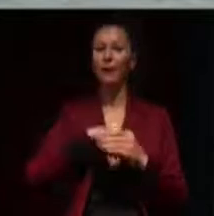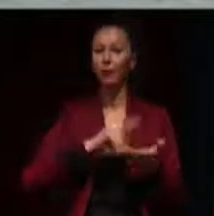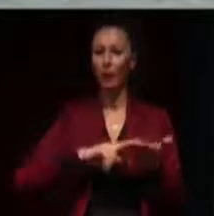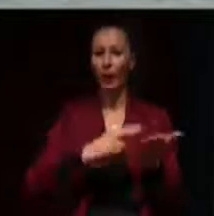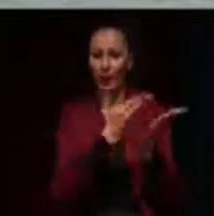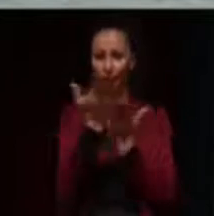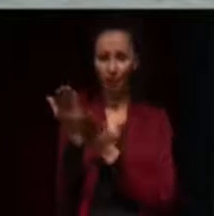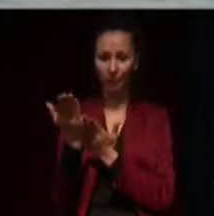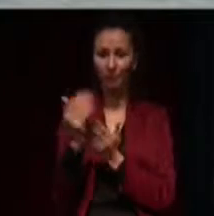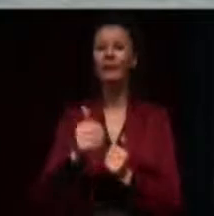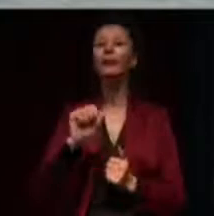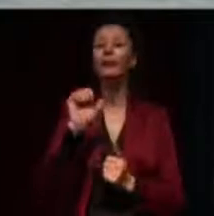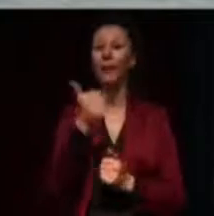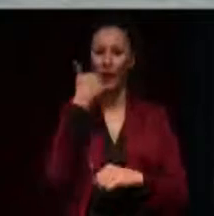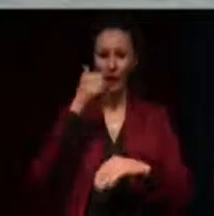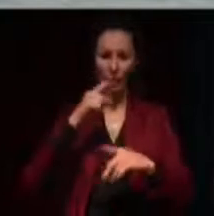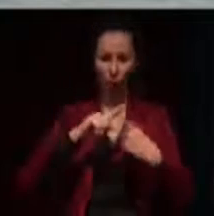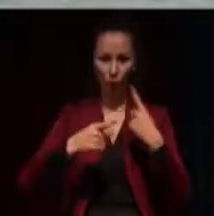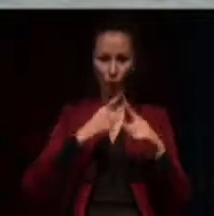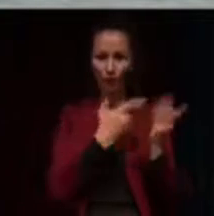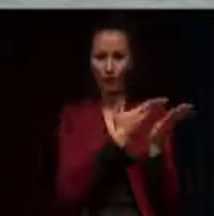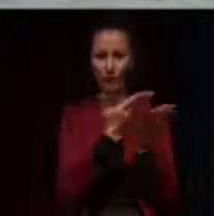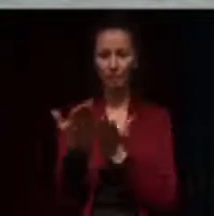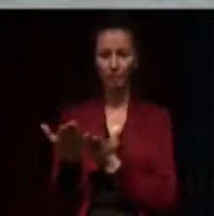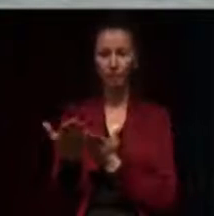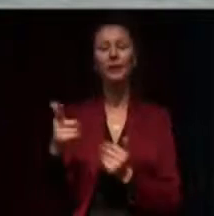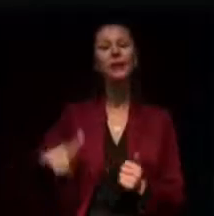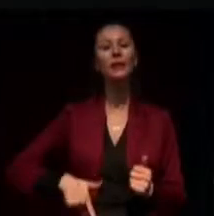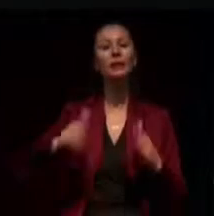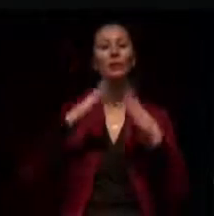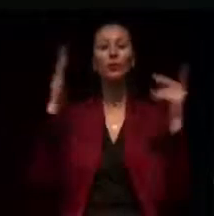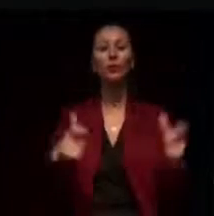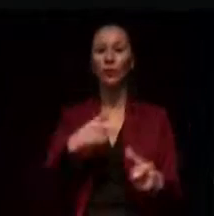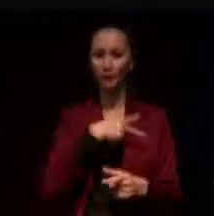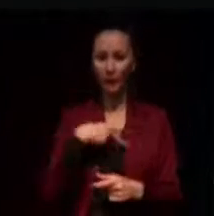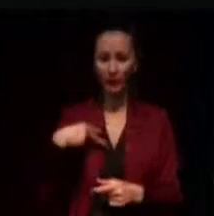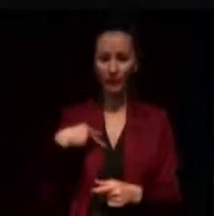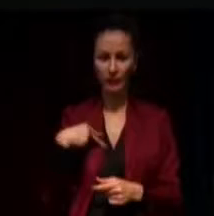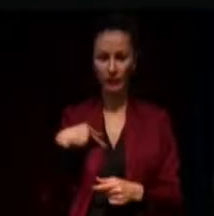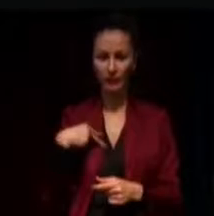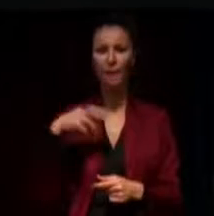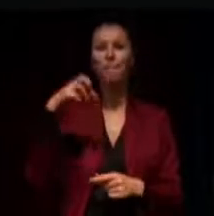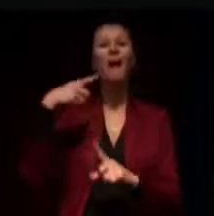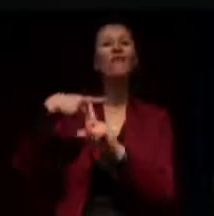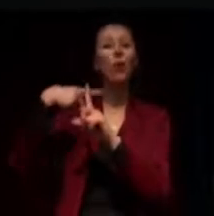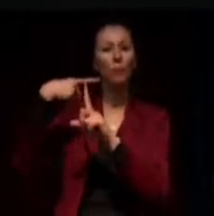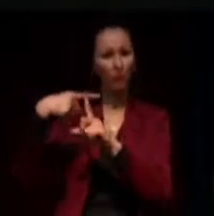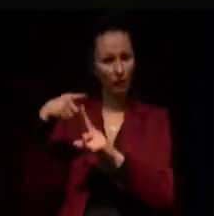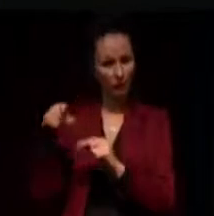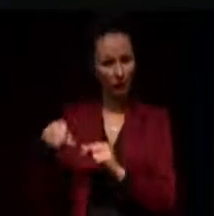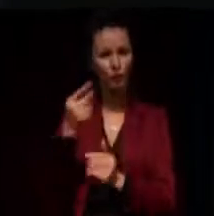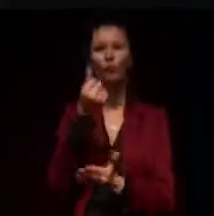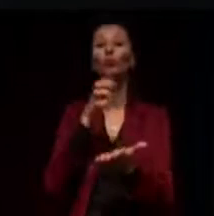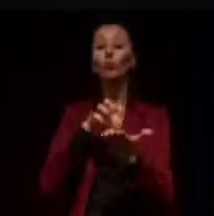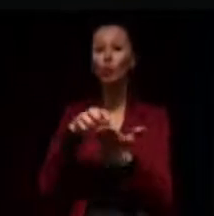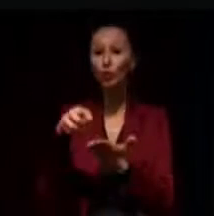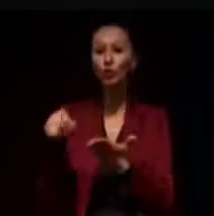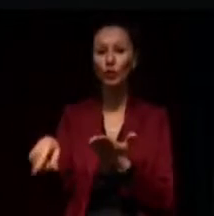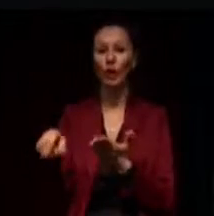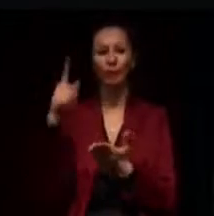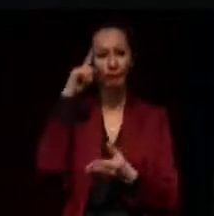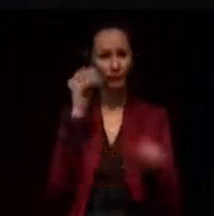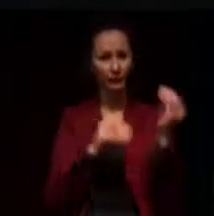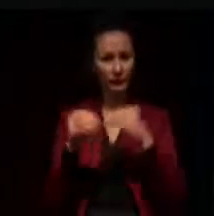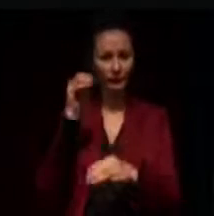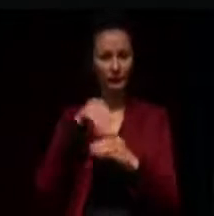üyelerim, değerli bürokratlarım, İzmir Büyükşehir Belediye'mizin performans program ve bütçe tasarısı